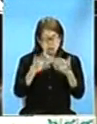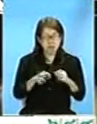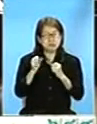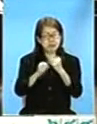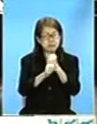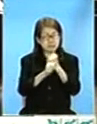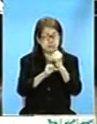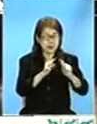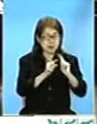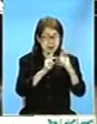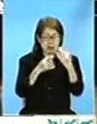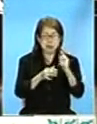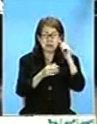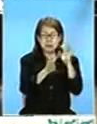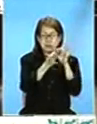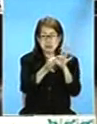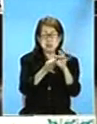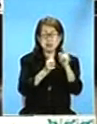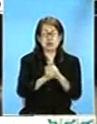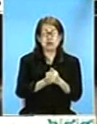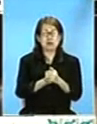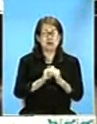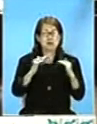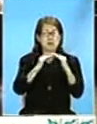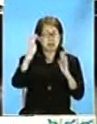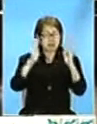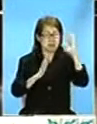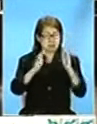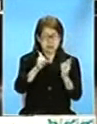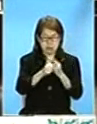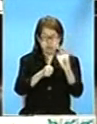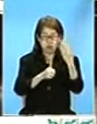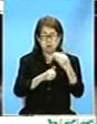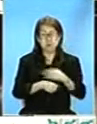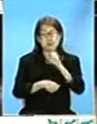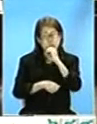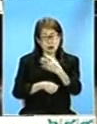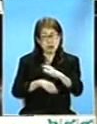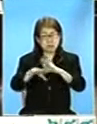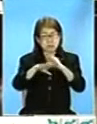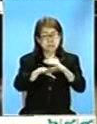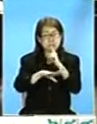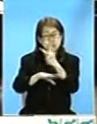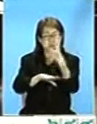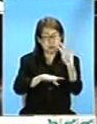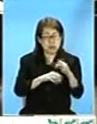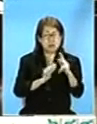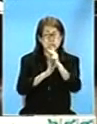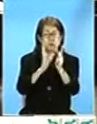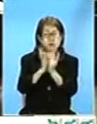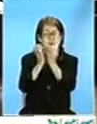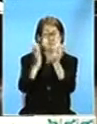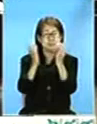อย่างโดยยึดโยงกับระบอบประชาธิปไตยผมย้ำและย้ำอีกนะครับว่าในรัฐธรรมนูญฉบับ